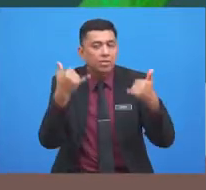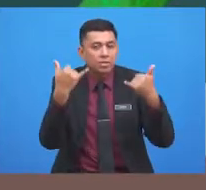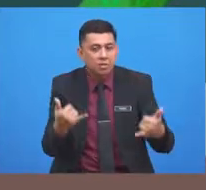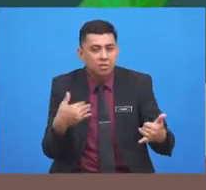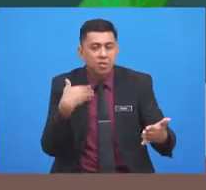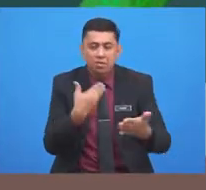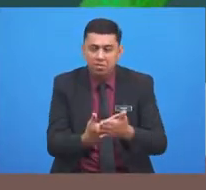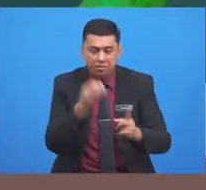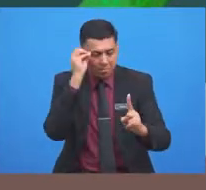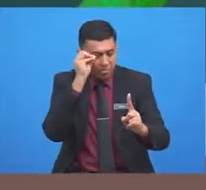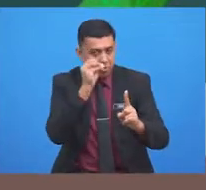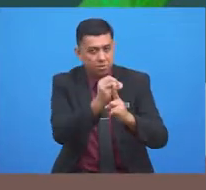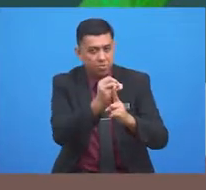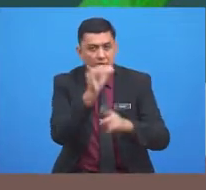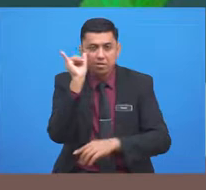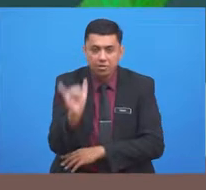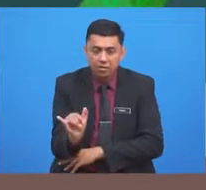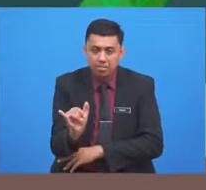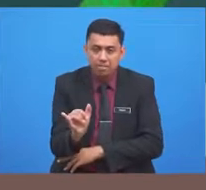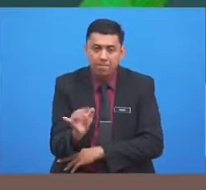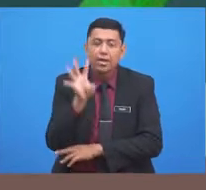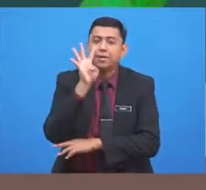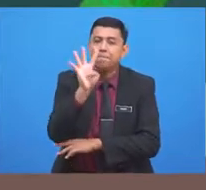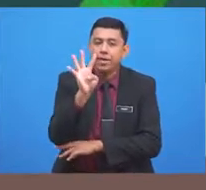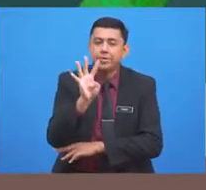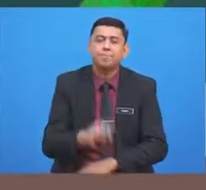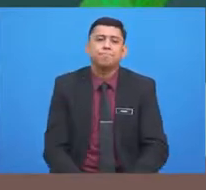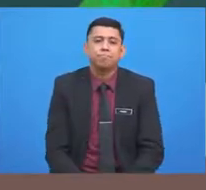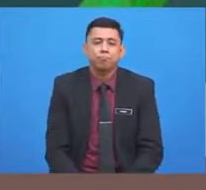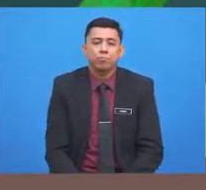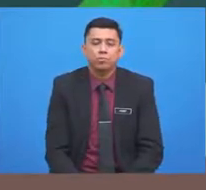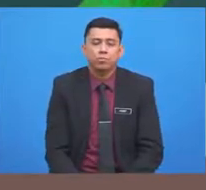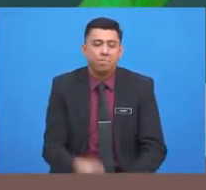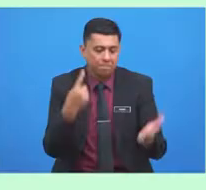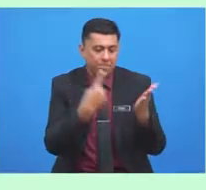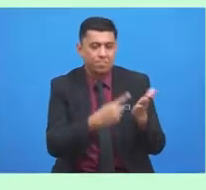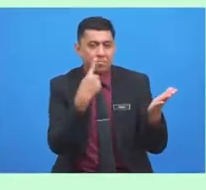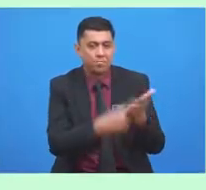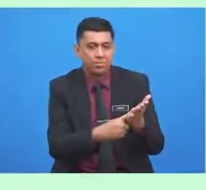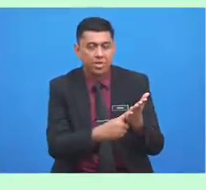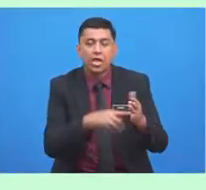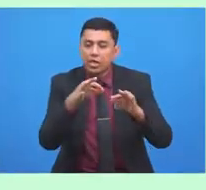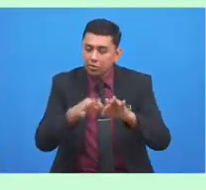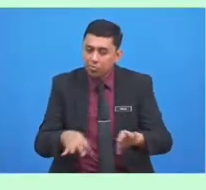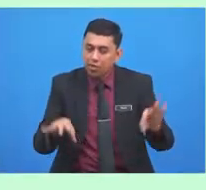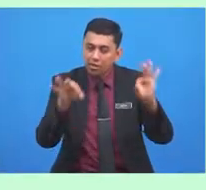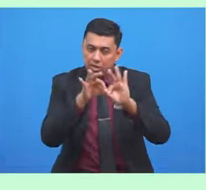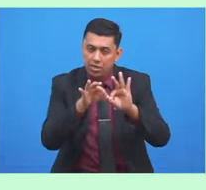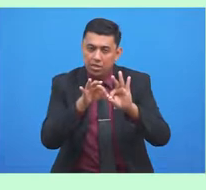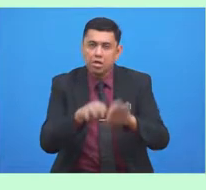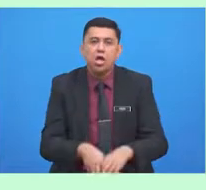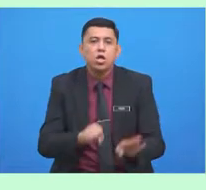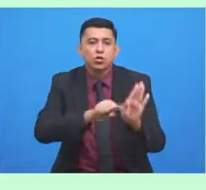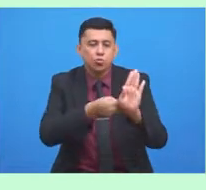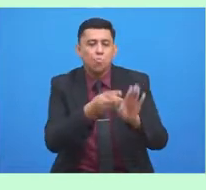sampailah kepada objektif pembelajaran kita yang keempat, iaitu membincangkan kepentingan sumber air